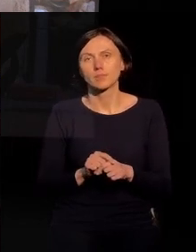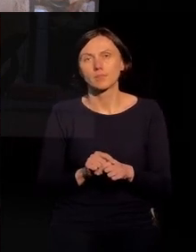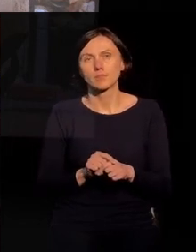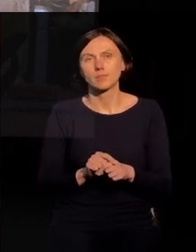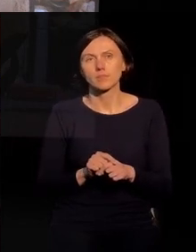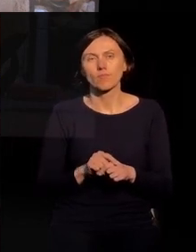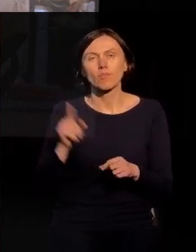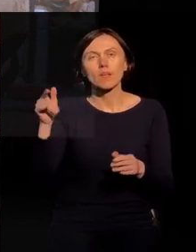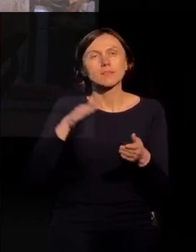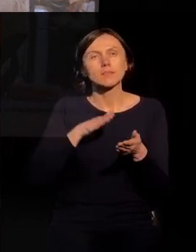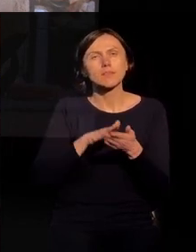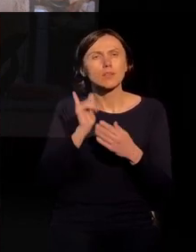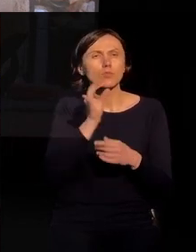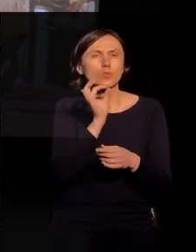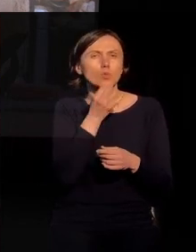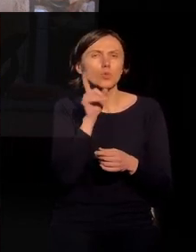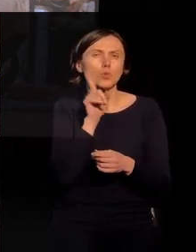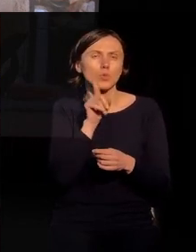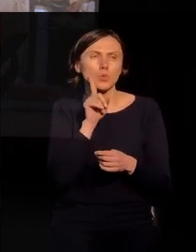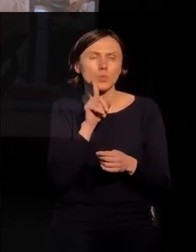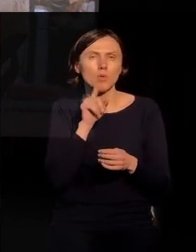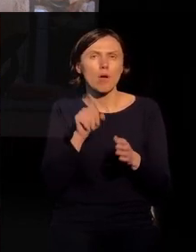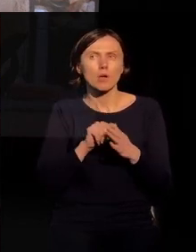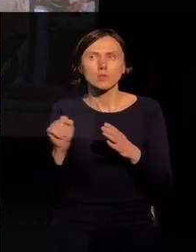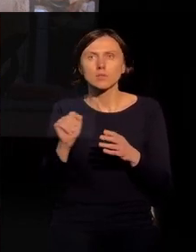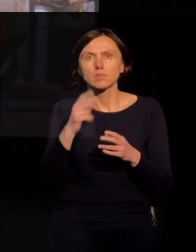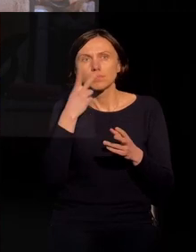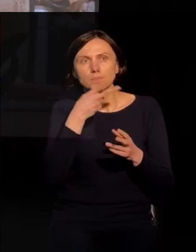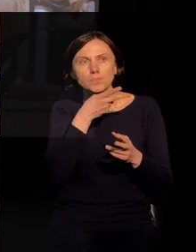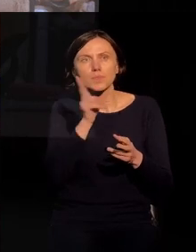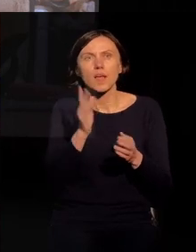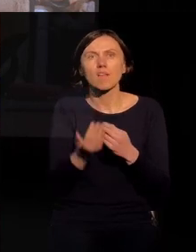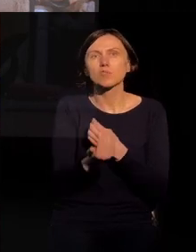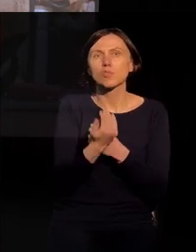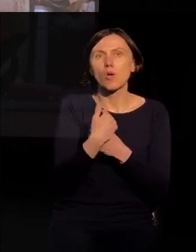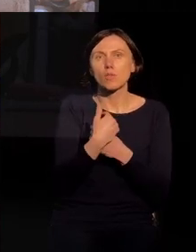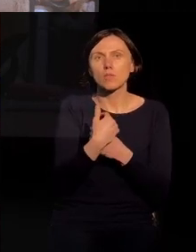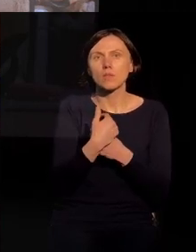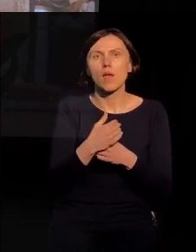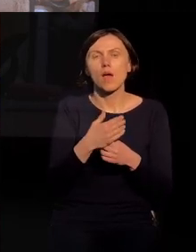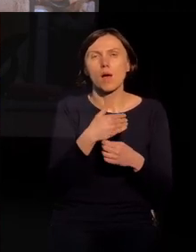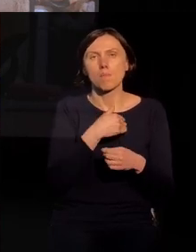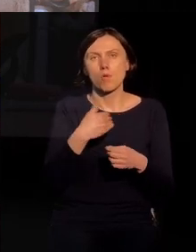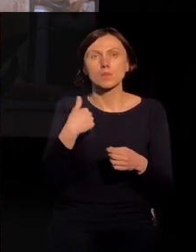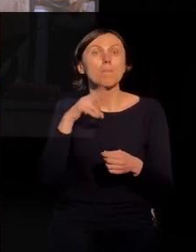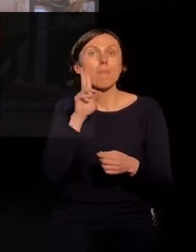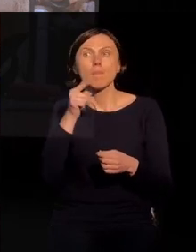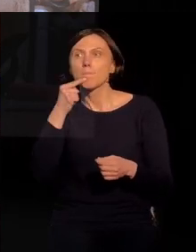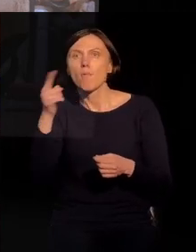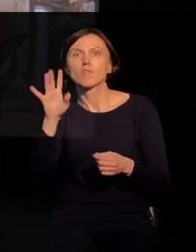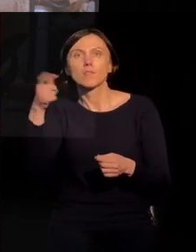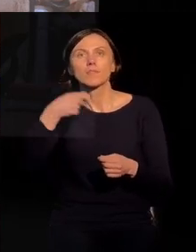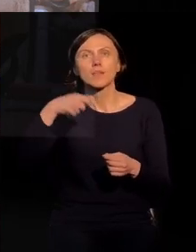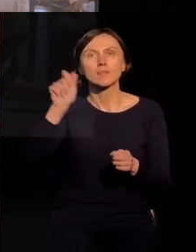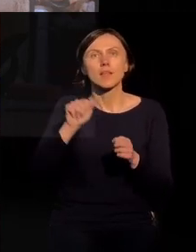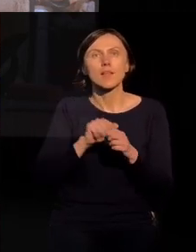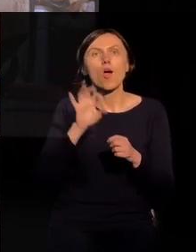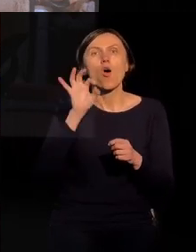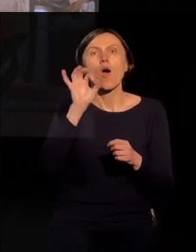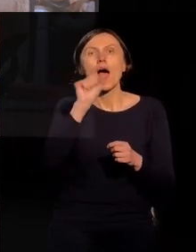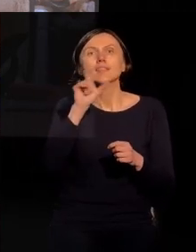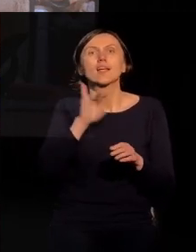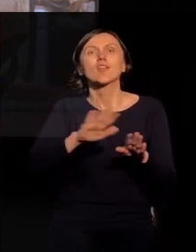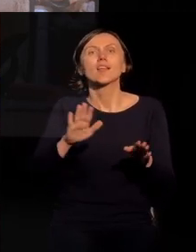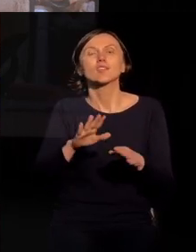Zaczął jako nastoletni chłopak od eksploracji wschodniej Polski. Mamie powiedział, że jedzie na oazę